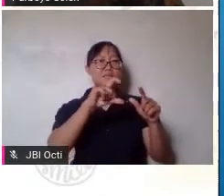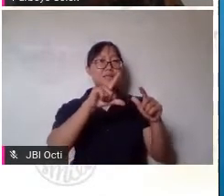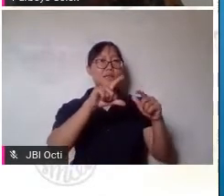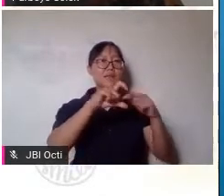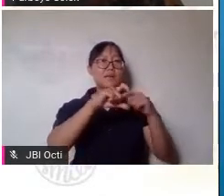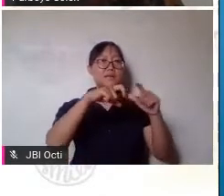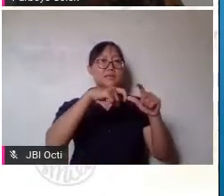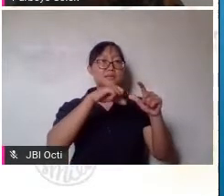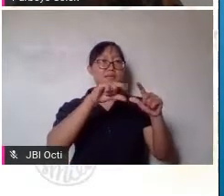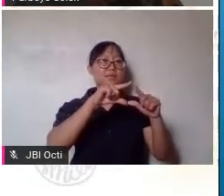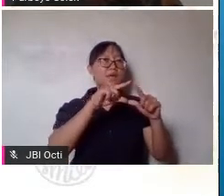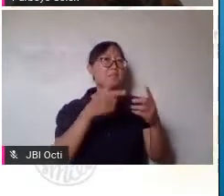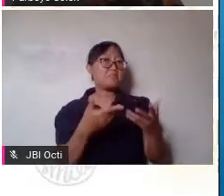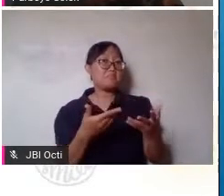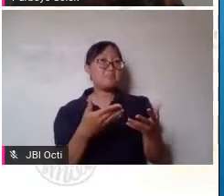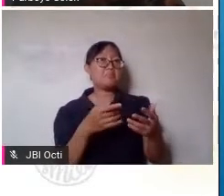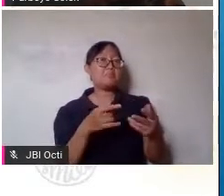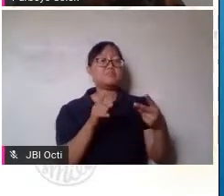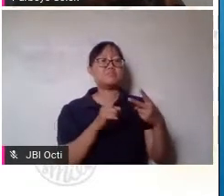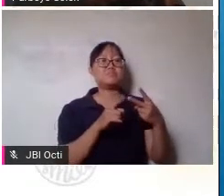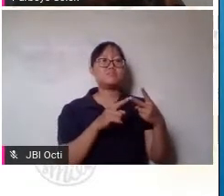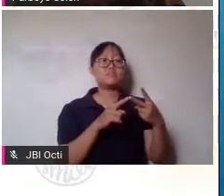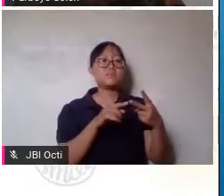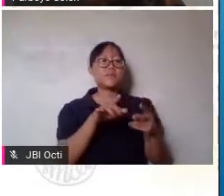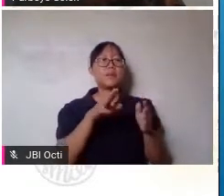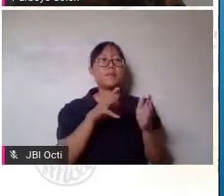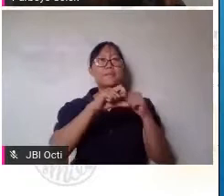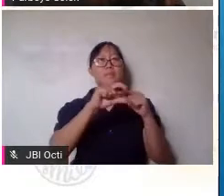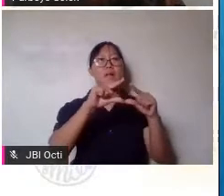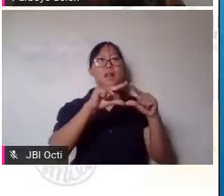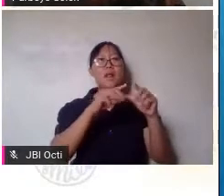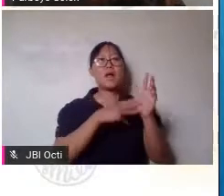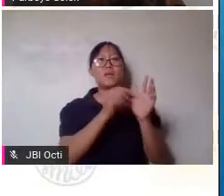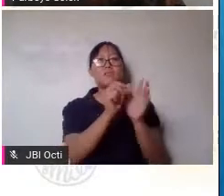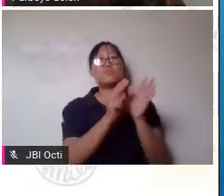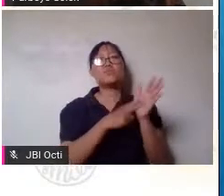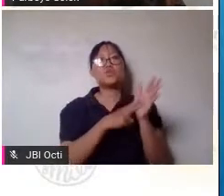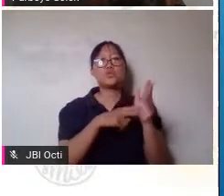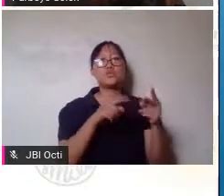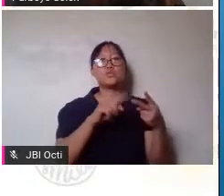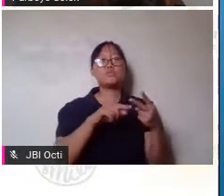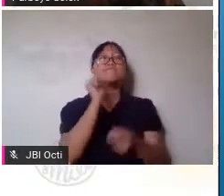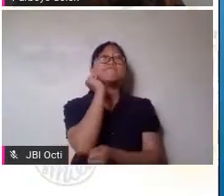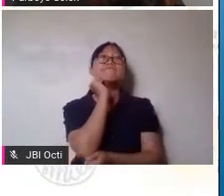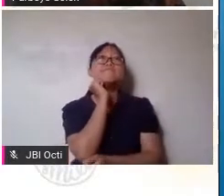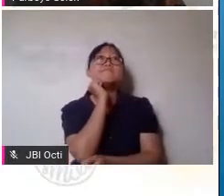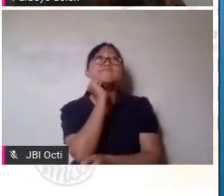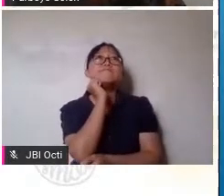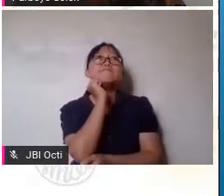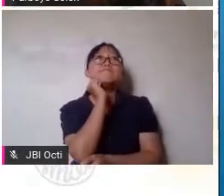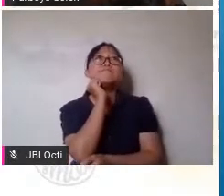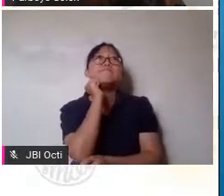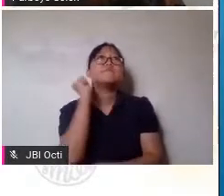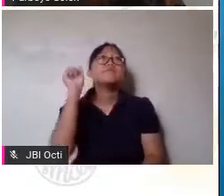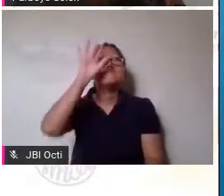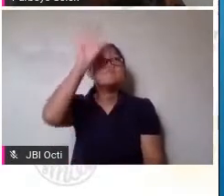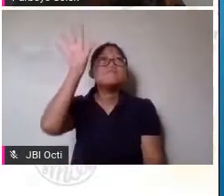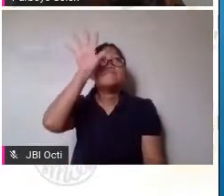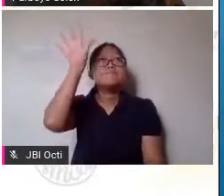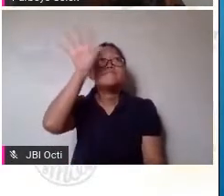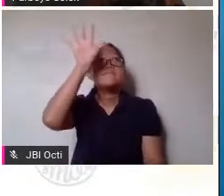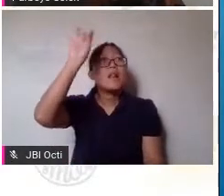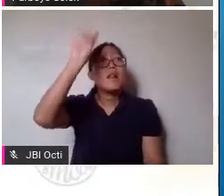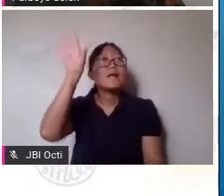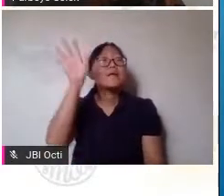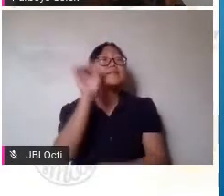sering seperti melamun ya. Ya, istilahnya seperti berada di dunia lain ya. Ada terminologinya yang